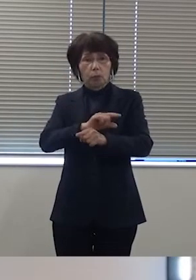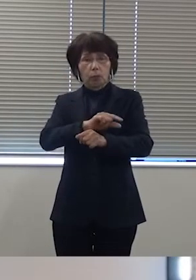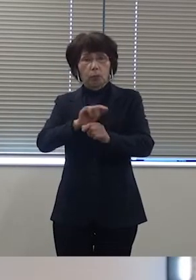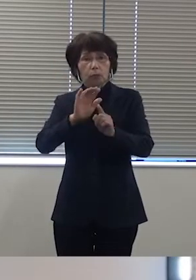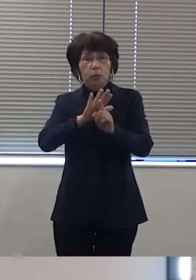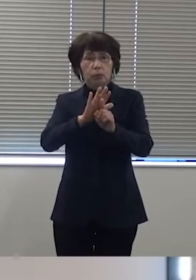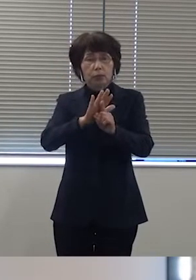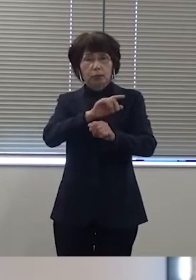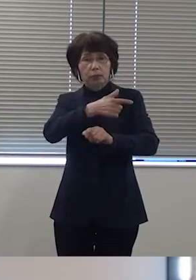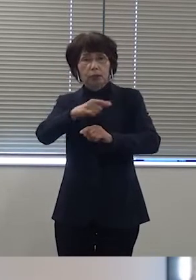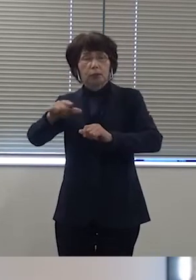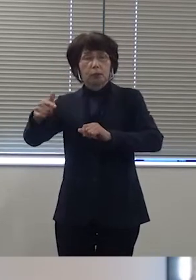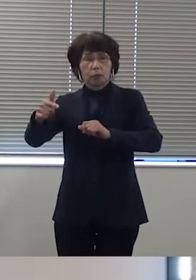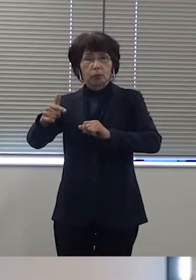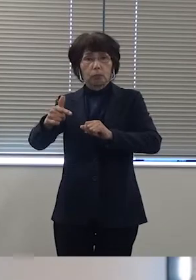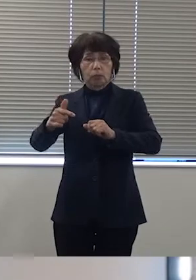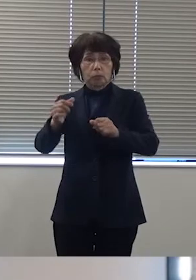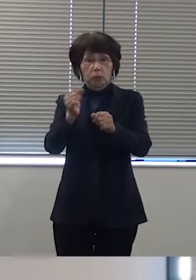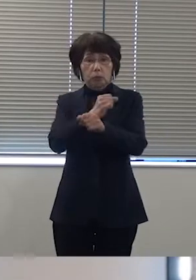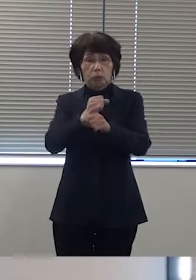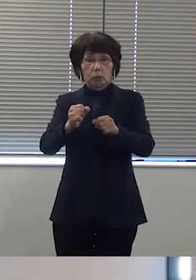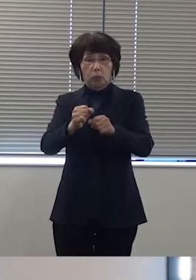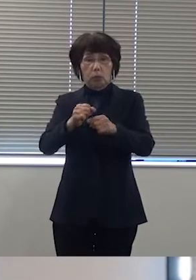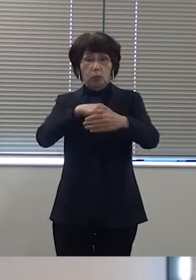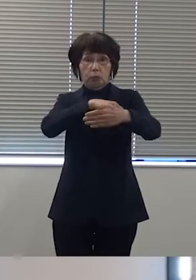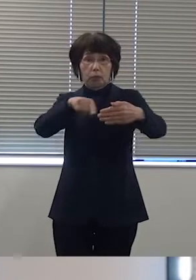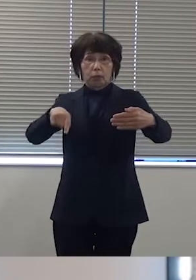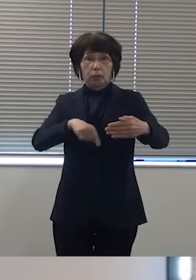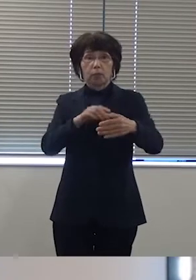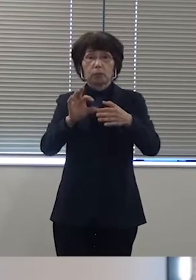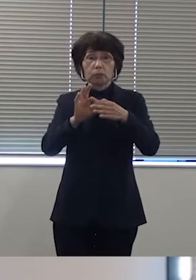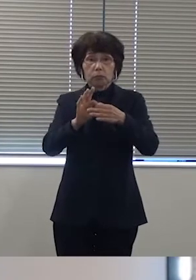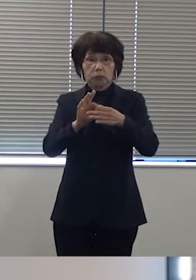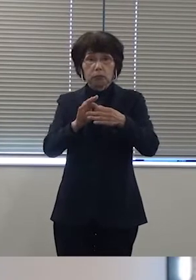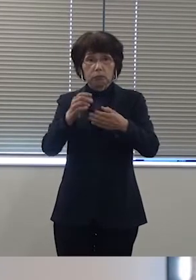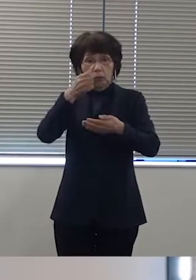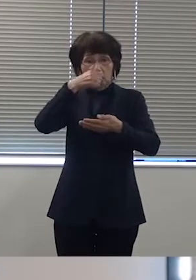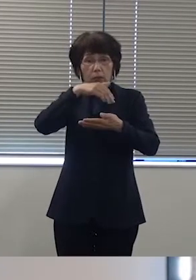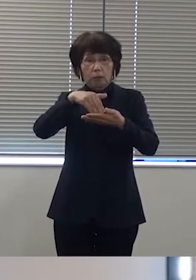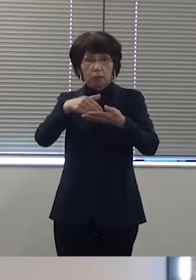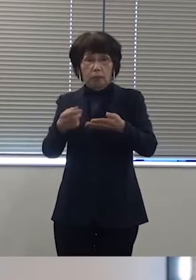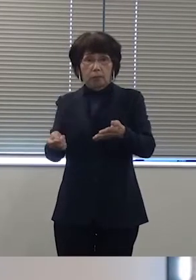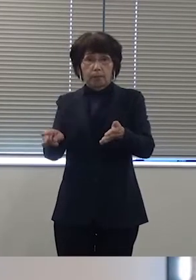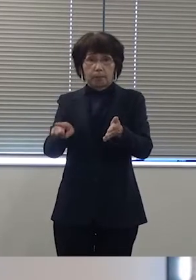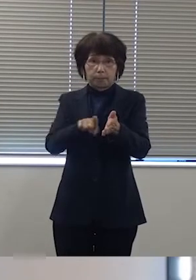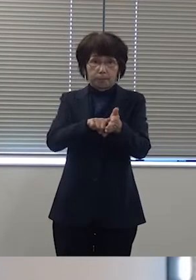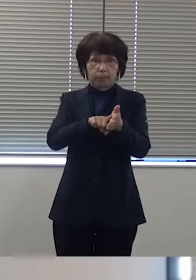回新たに予算化をしておりまして、まあ、一定の予算の増額はしております。